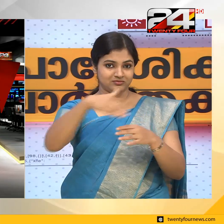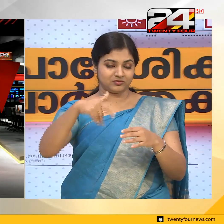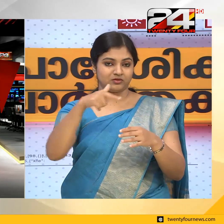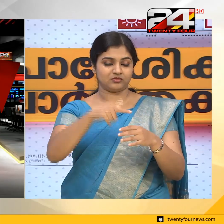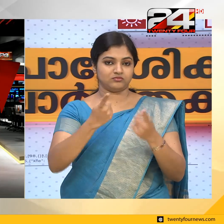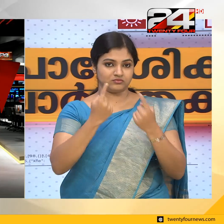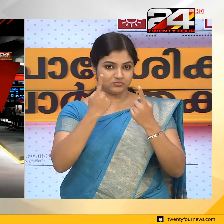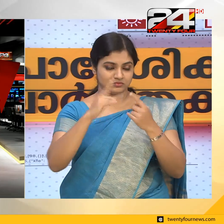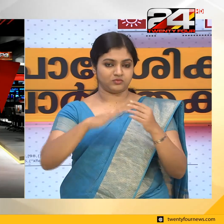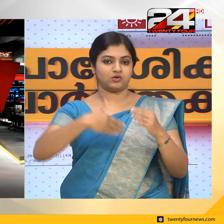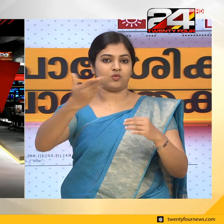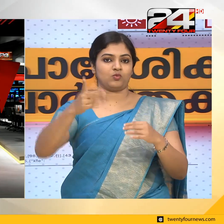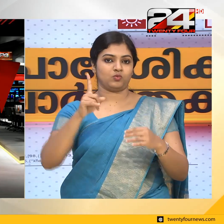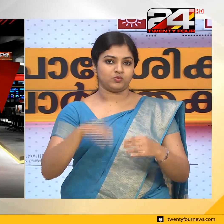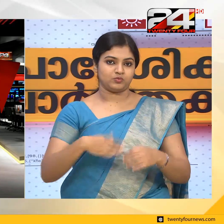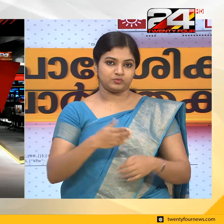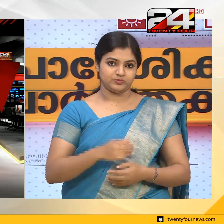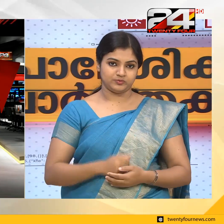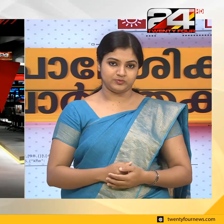ശേഷമാണ് കടത്തിവിടുന്നത്.